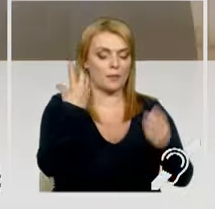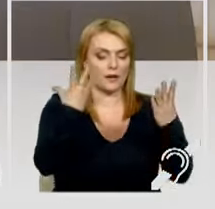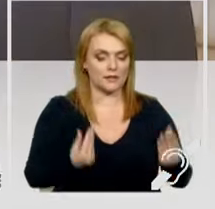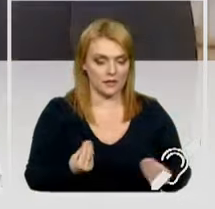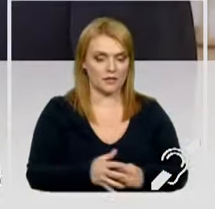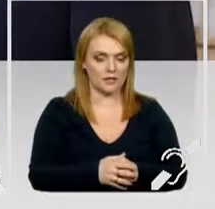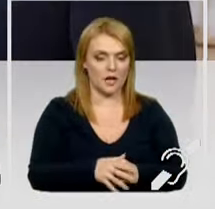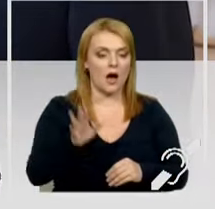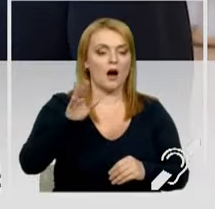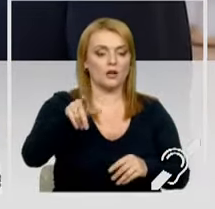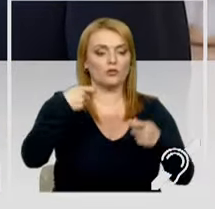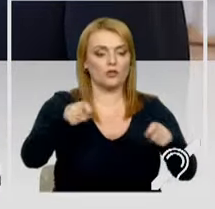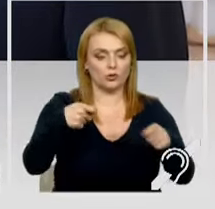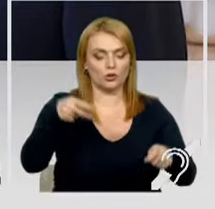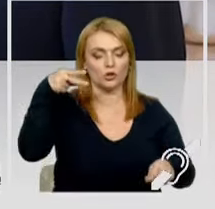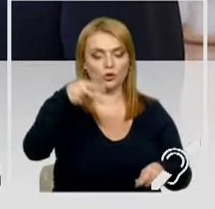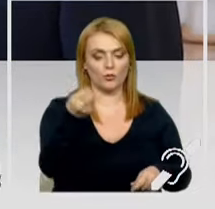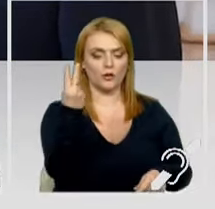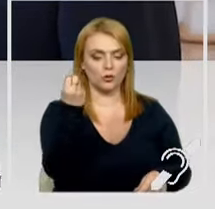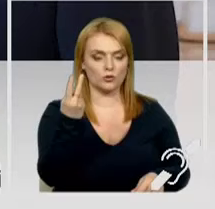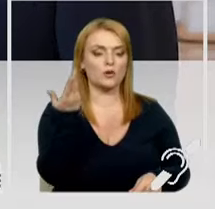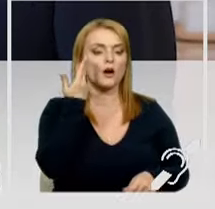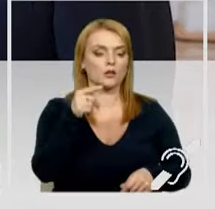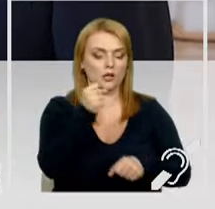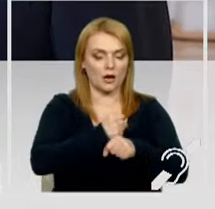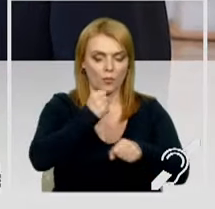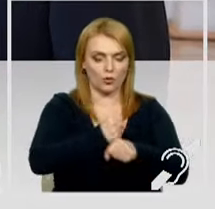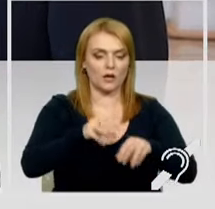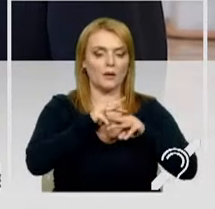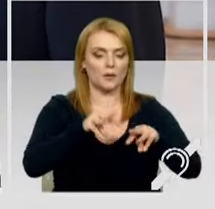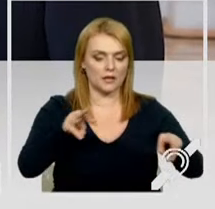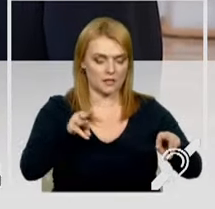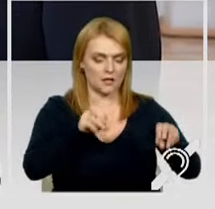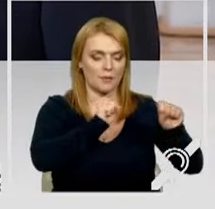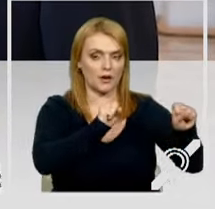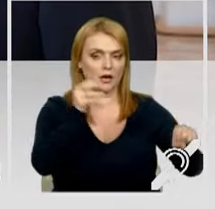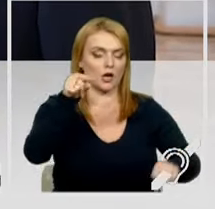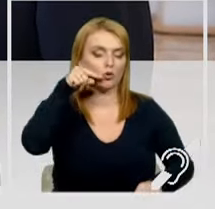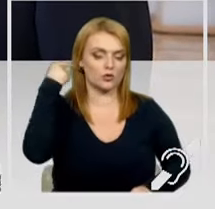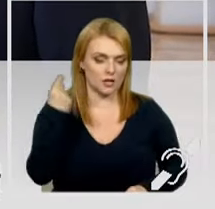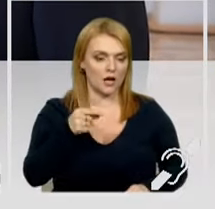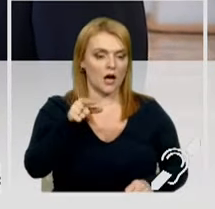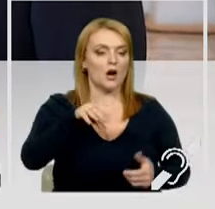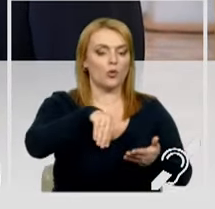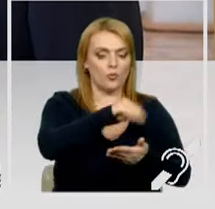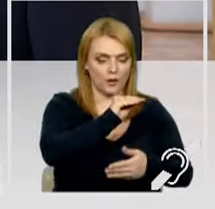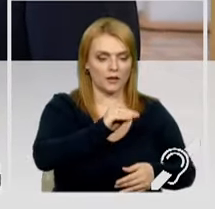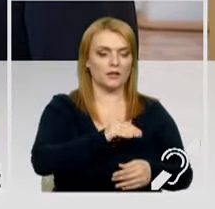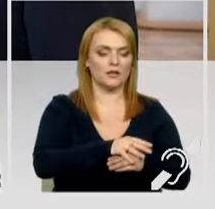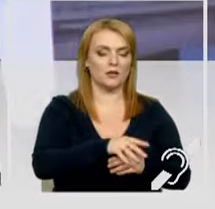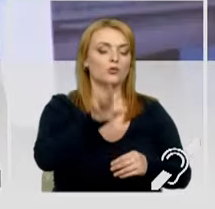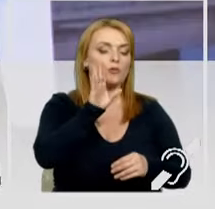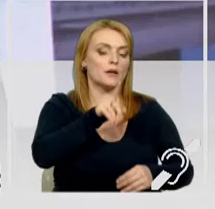Chișinău în 2012 când era angajat al Ministerului Apărării al Federației Ruse la cumpărat o tânără născută în raionul